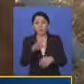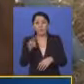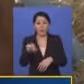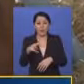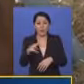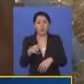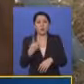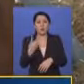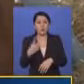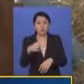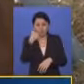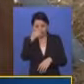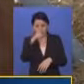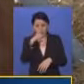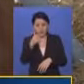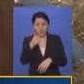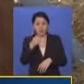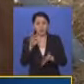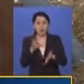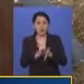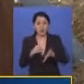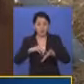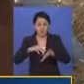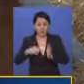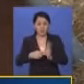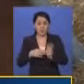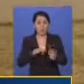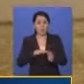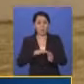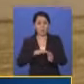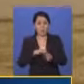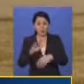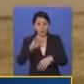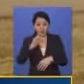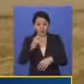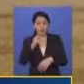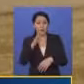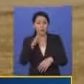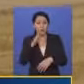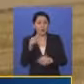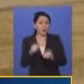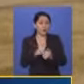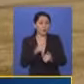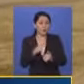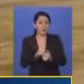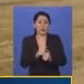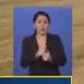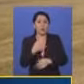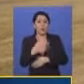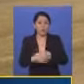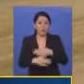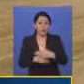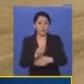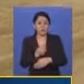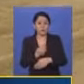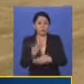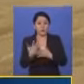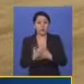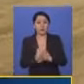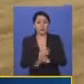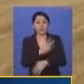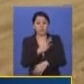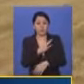Осылайша 2020 жылға қойылған меже мен жоспарлар толығымен орындалды. Қиын қыстау кезең мен құрғақшылыққа қарамастан диқандарымыз мол өнім алып,